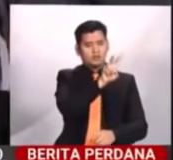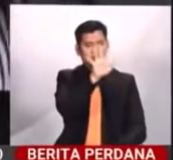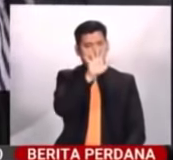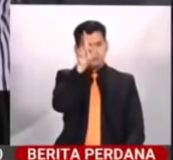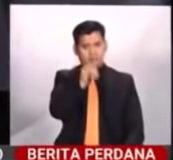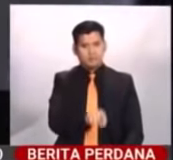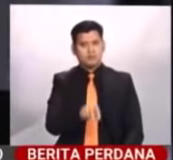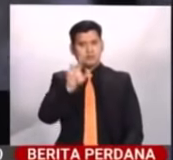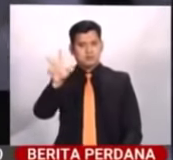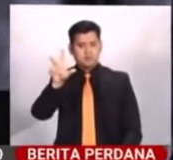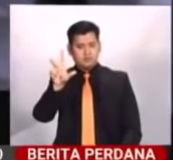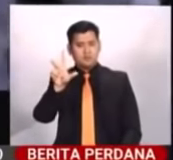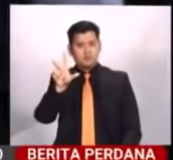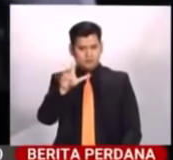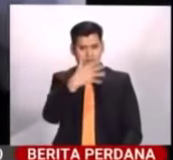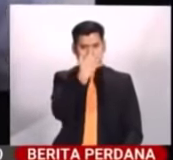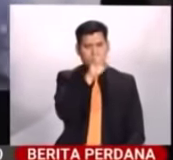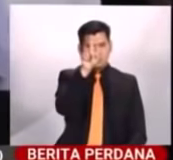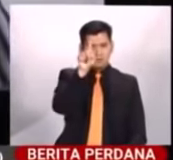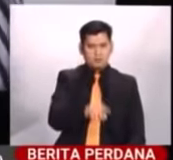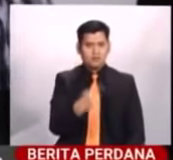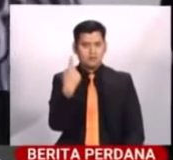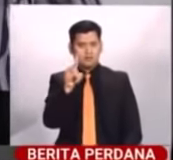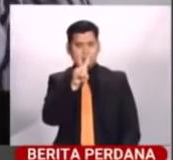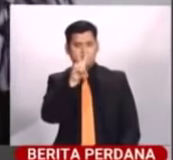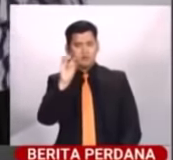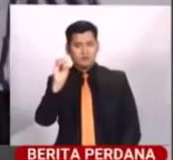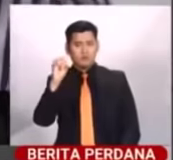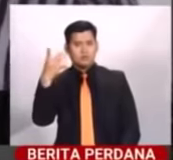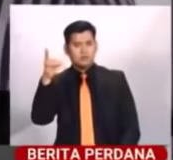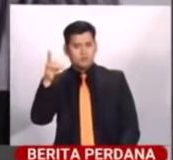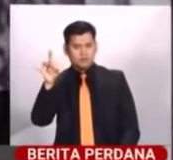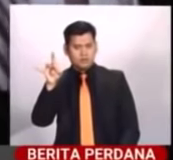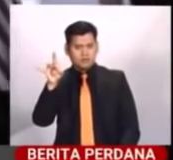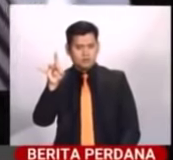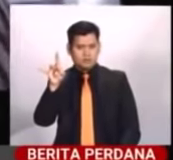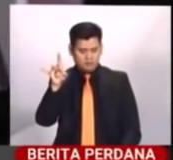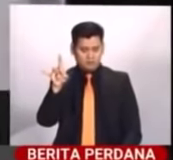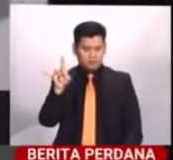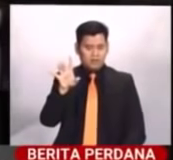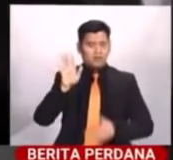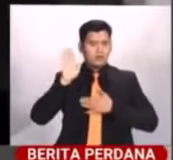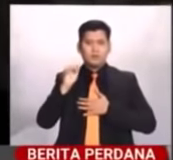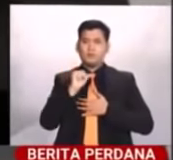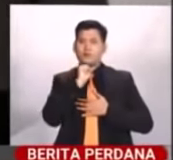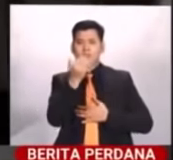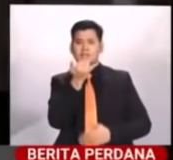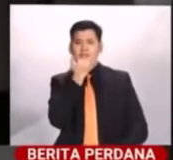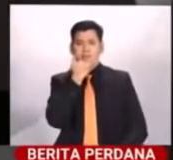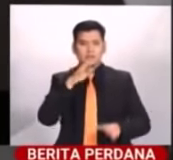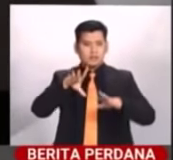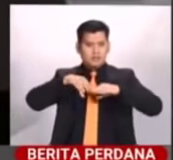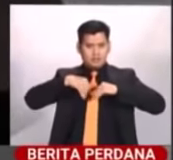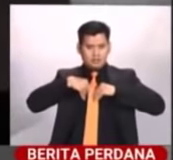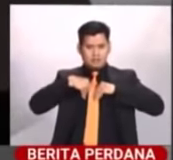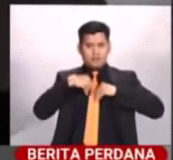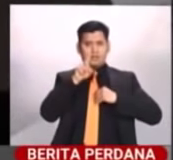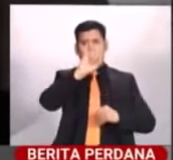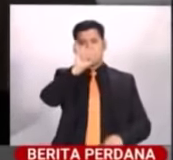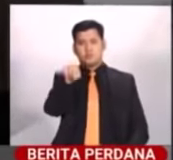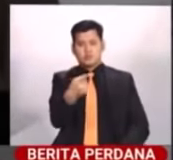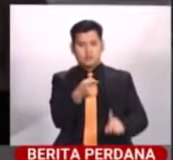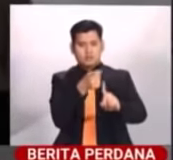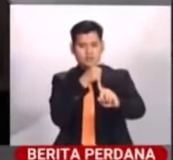seterusnya. Pada 15 November 2018, Datuk Seri Tengku Adnan mengaku tidak bersalah menerima RM1 juta daripada